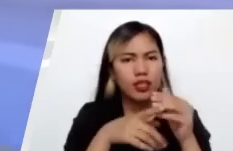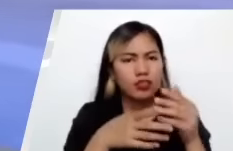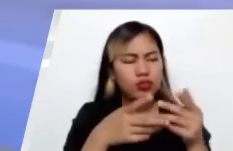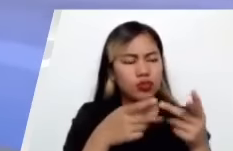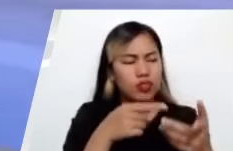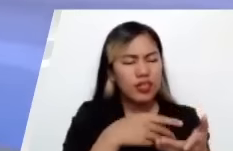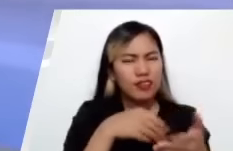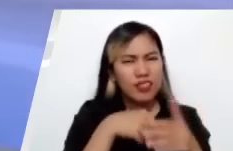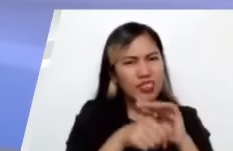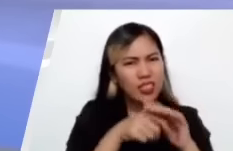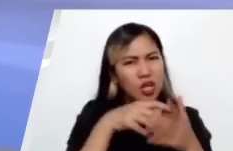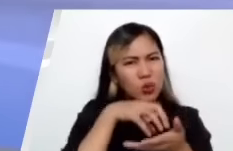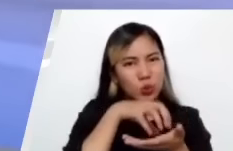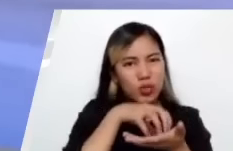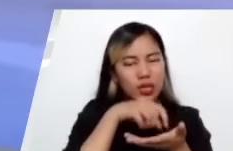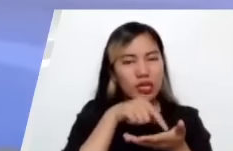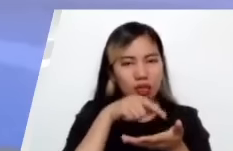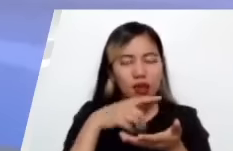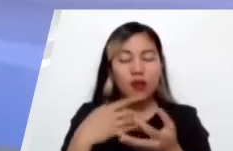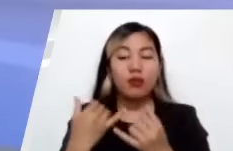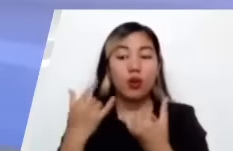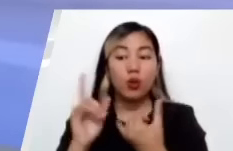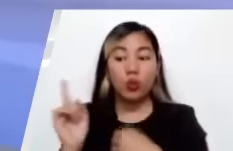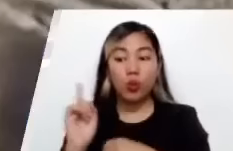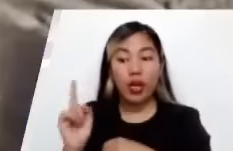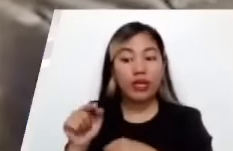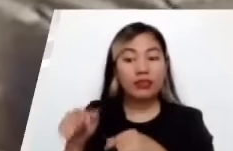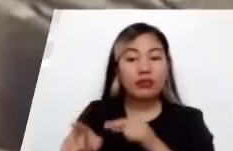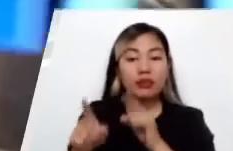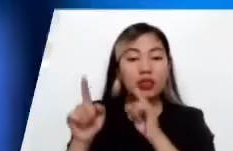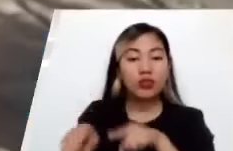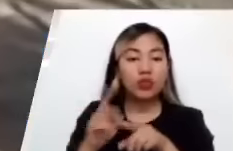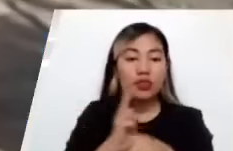naaresto sa balitang hatid ni James Agustin.